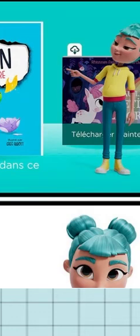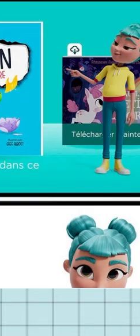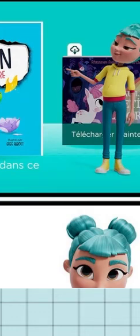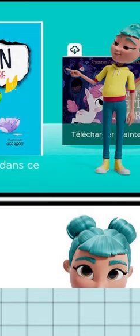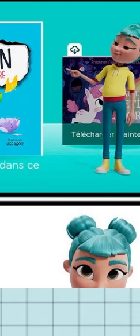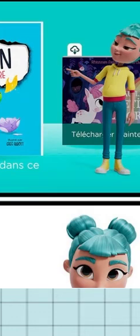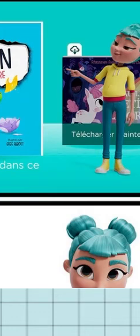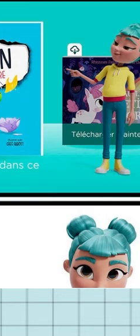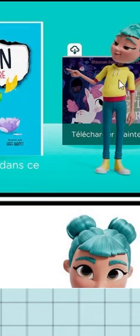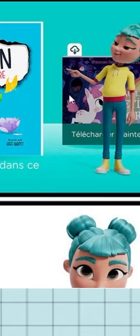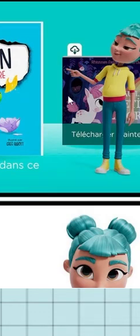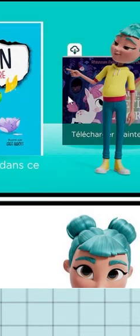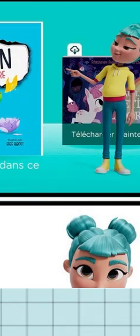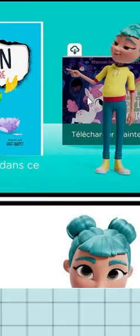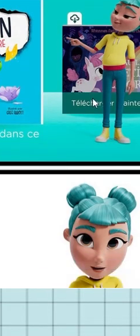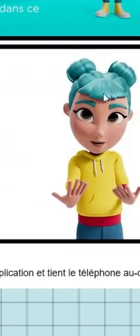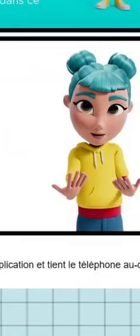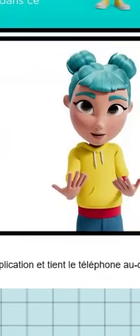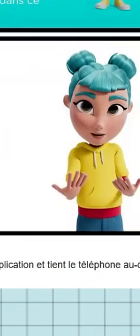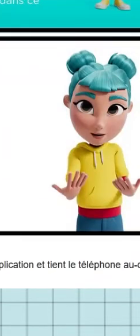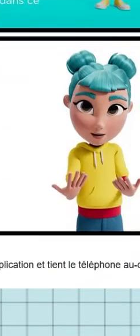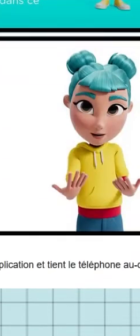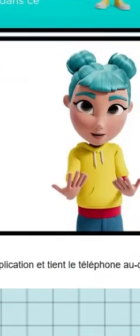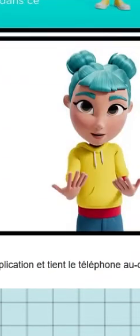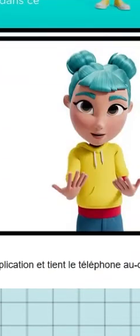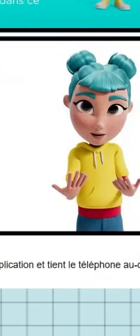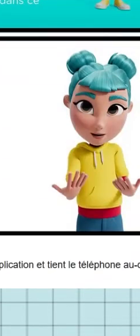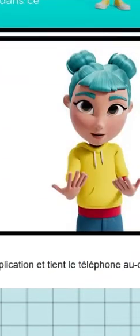faut les télécharger, bon ça va. Mais en fait, il y avait très peu de livres.